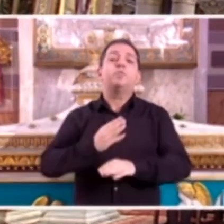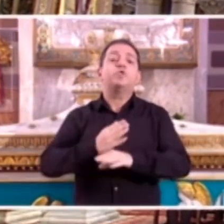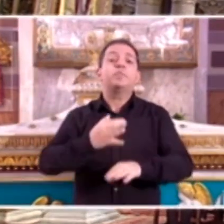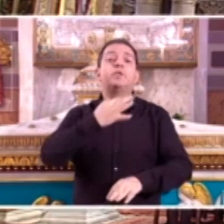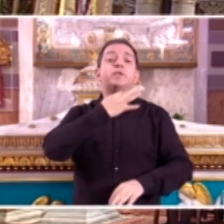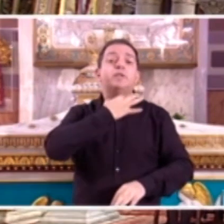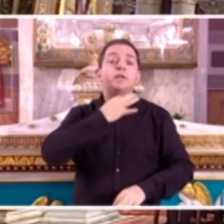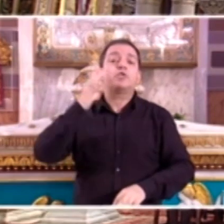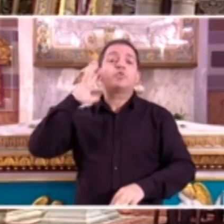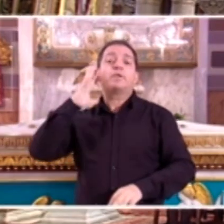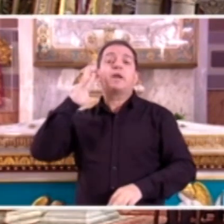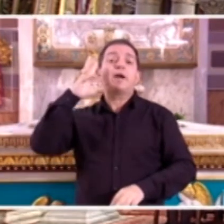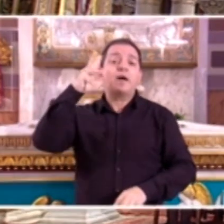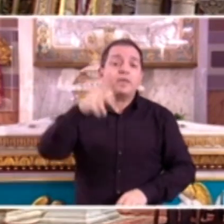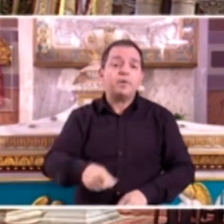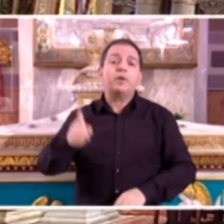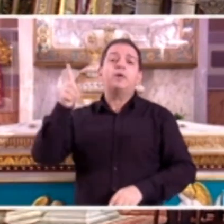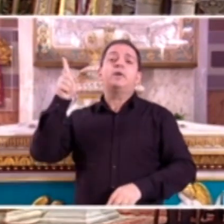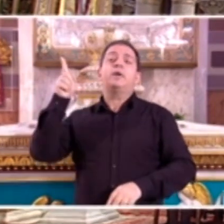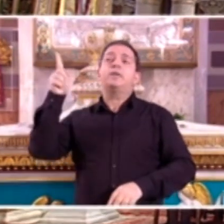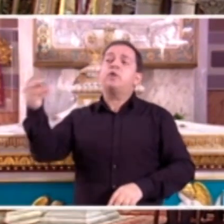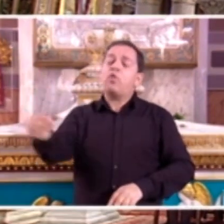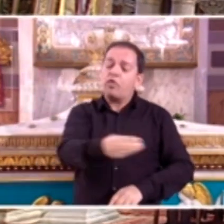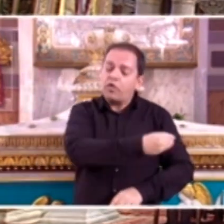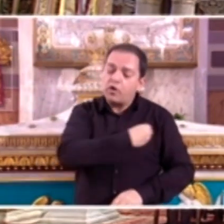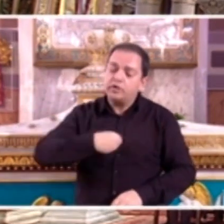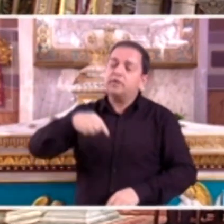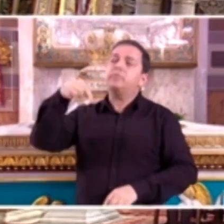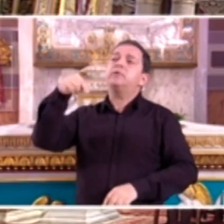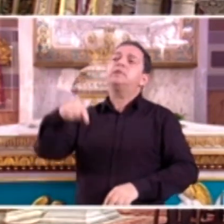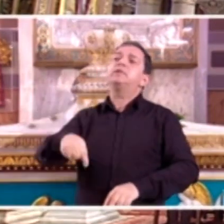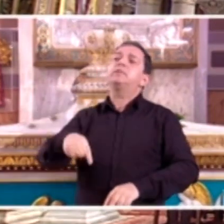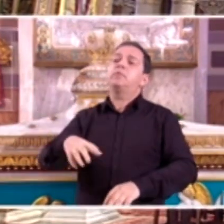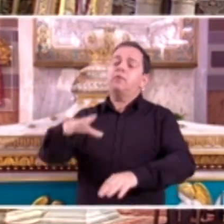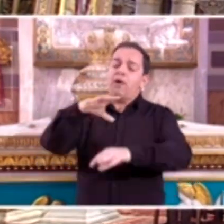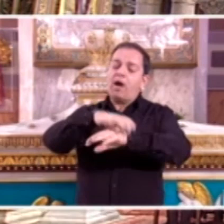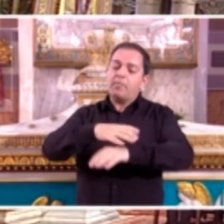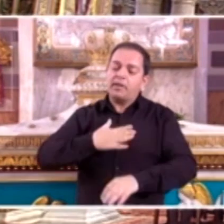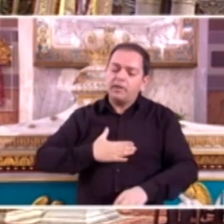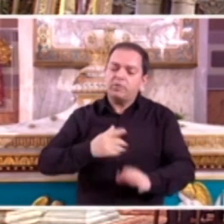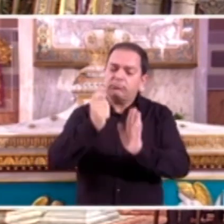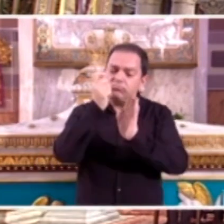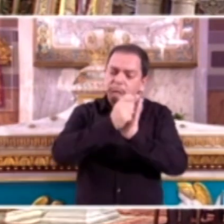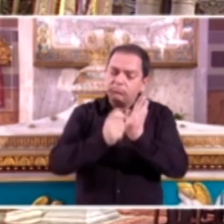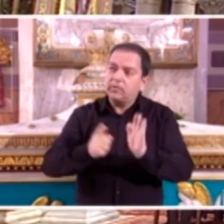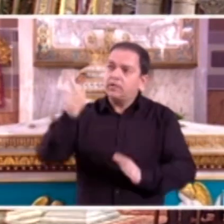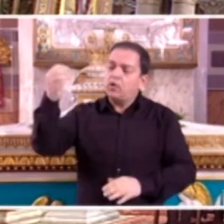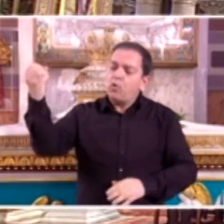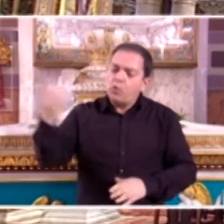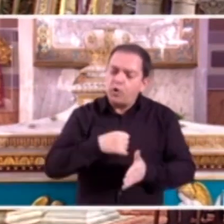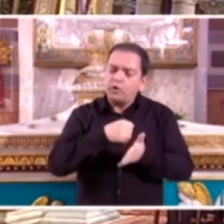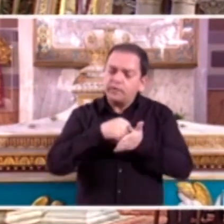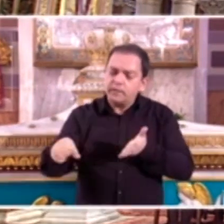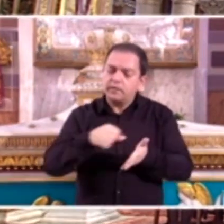γης, τον άρτον ημών των επιούσιων, δώσει μην σήμερα και άφεση μην